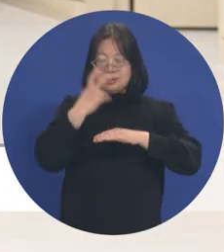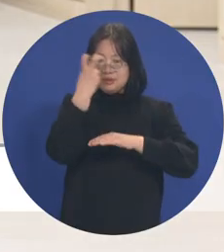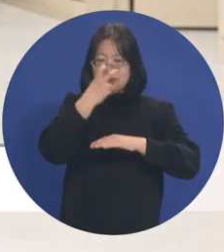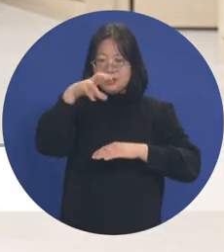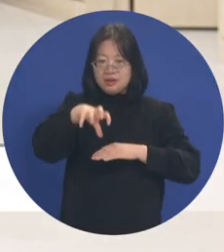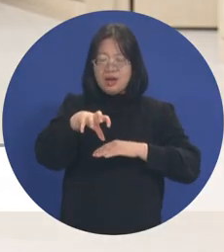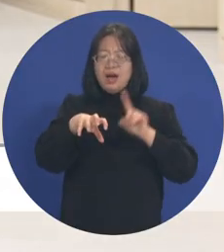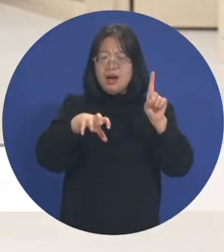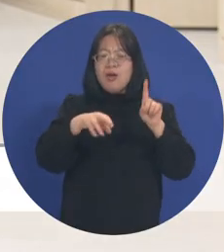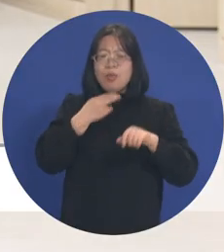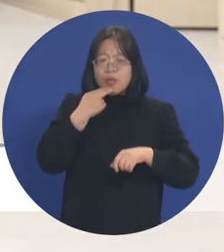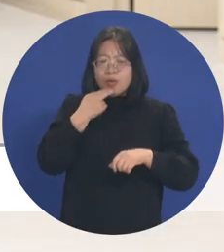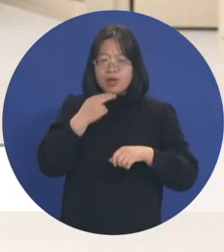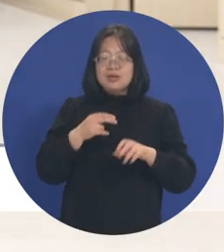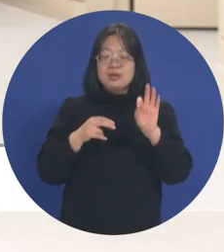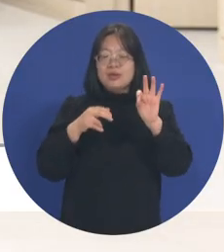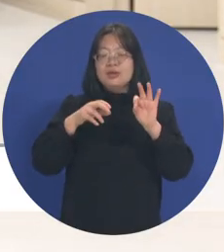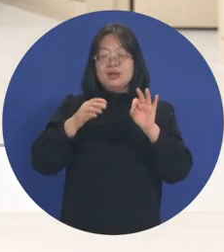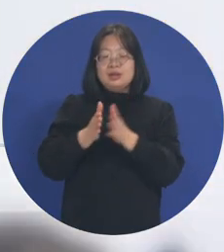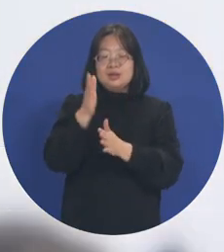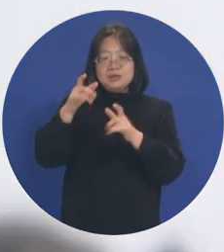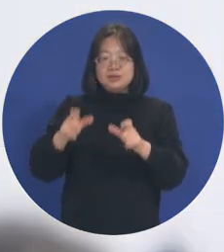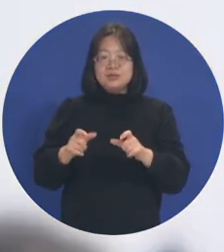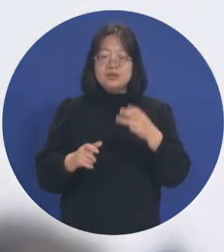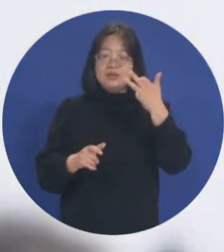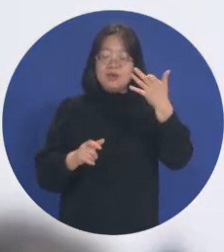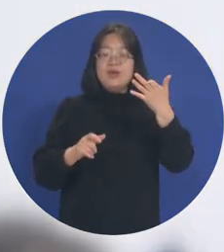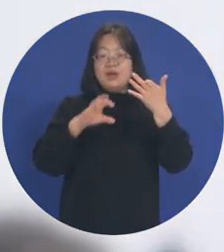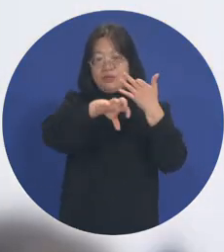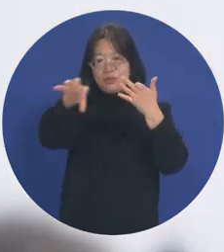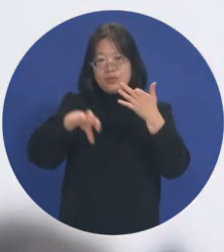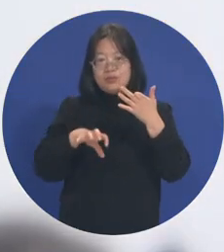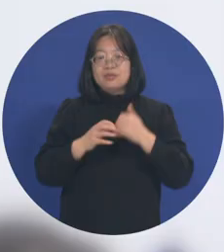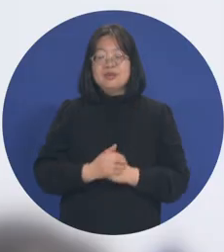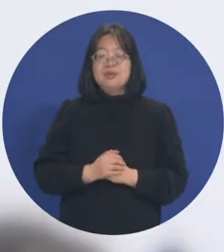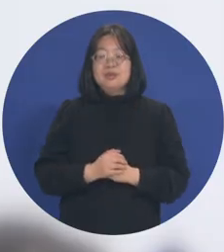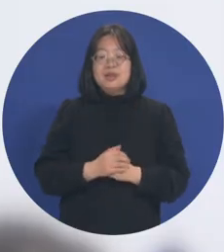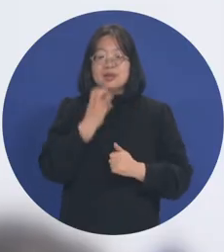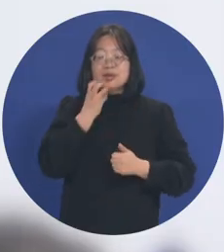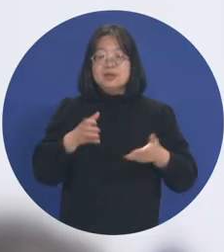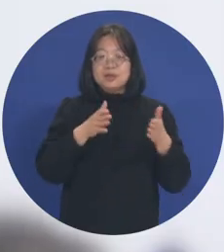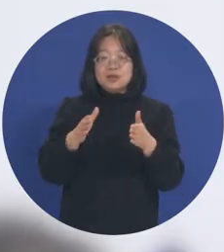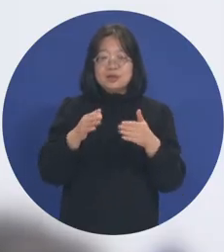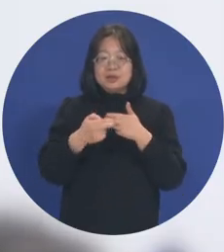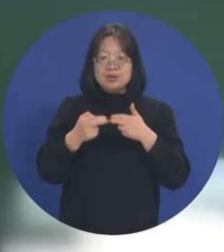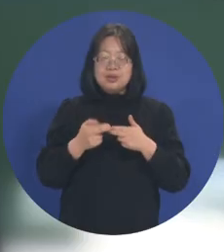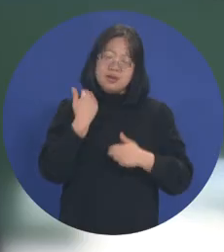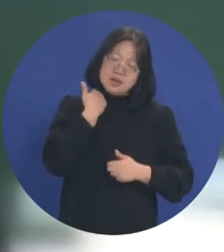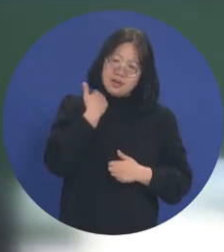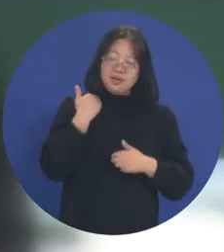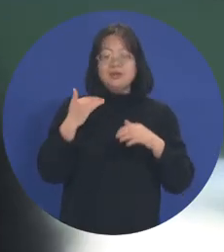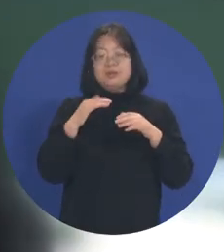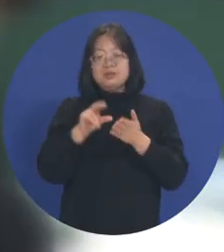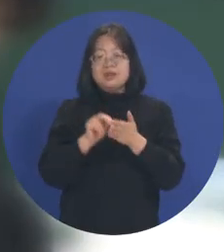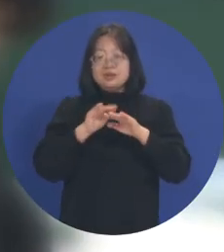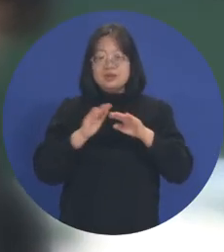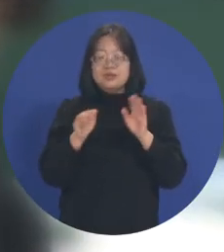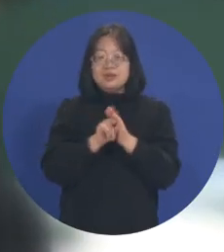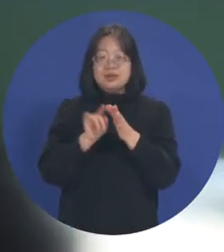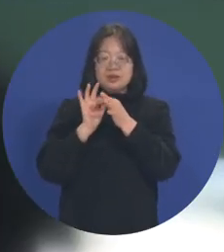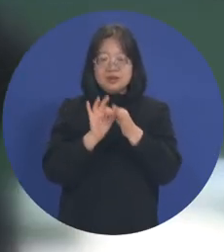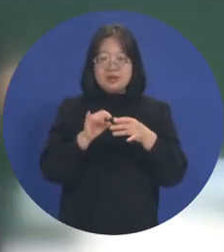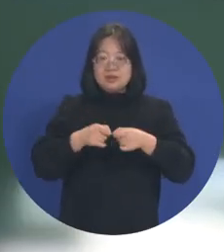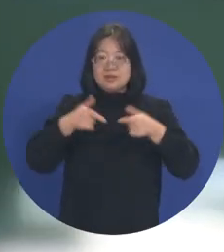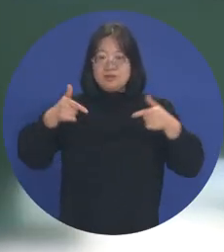한 곳도 없는 지역은 10개 시군에 19곳이나 됩니다. 이에 경기도는 의료 사각지대 해소를 위해